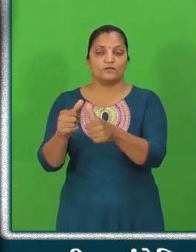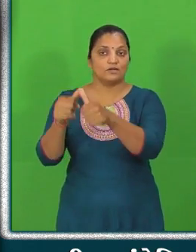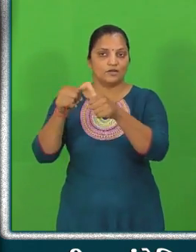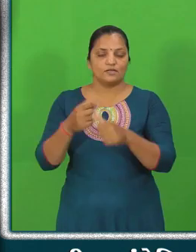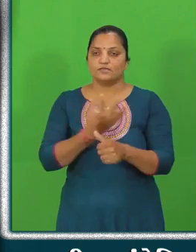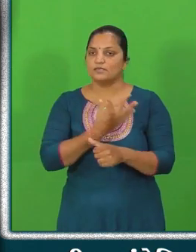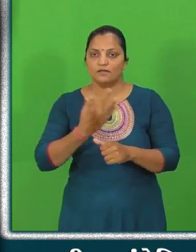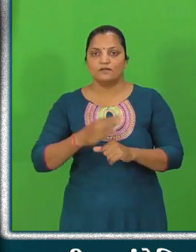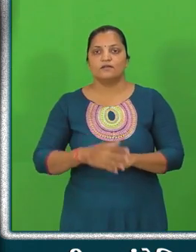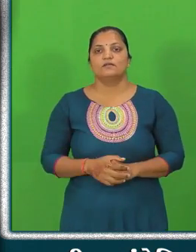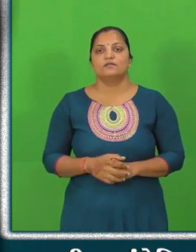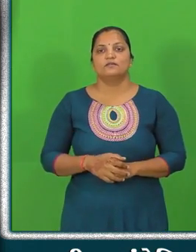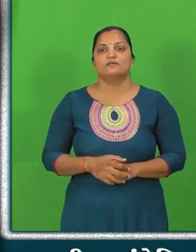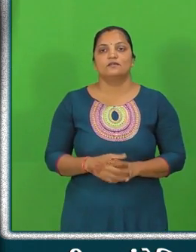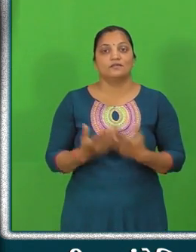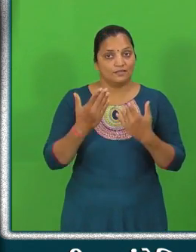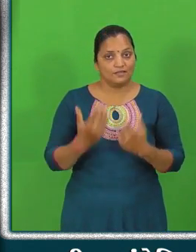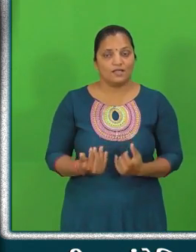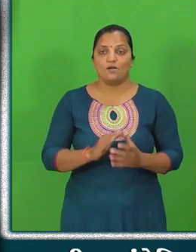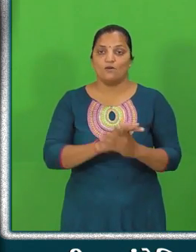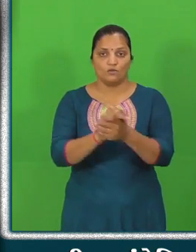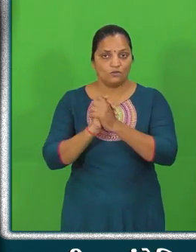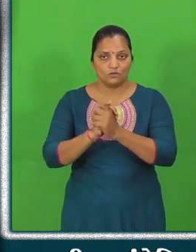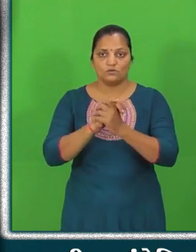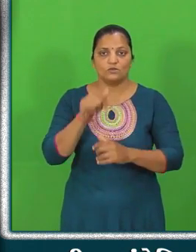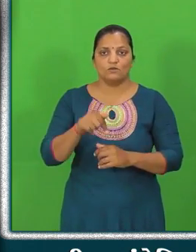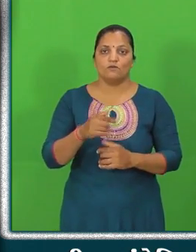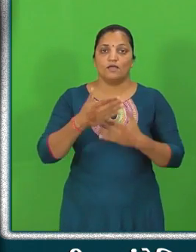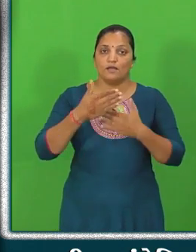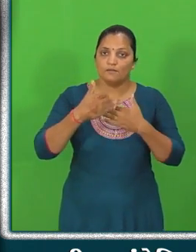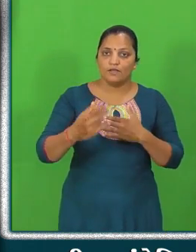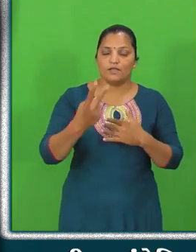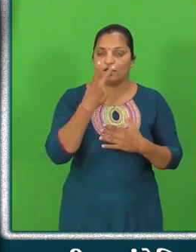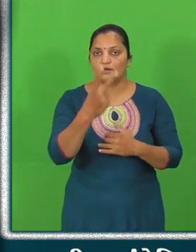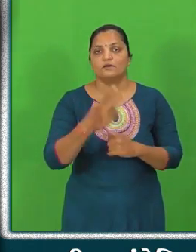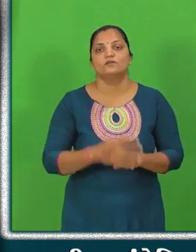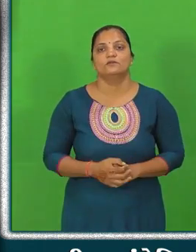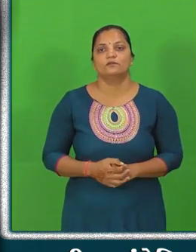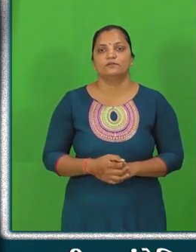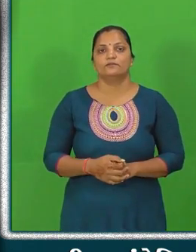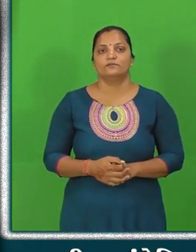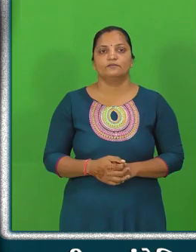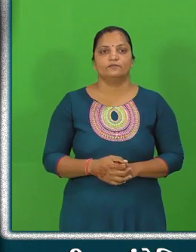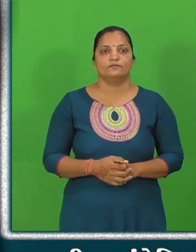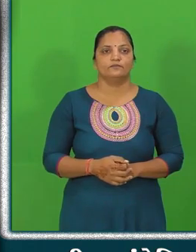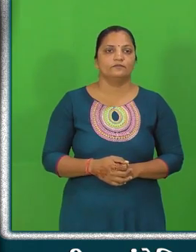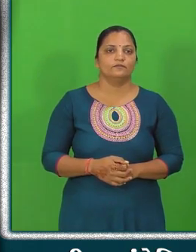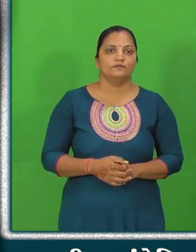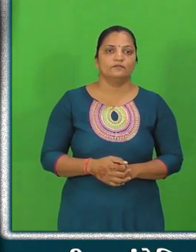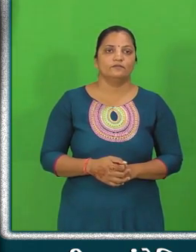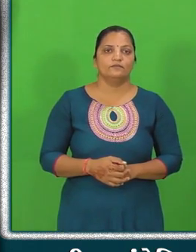છે, સરસ. ચલો મિત્રો હવે આપણે જોઈએ આ વસ્તુને.